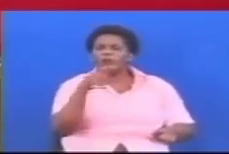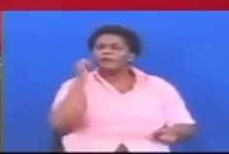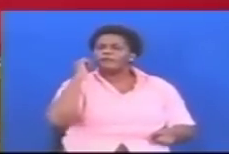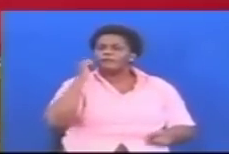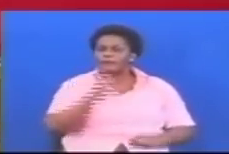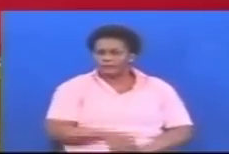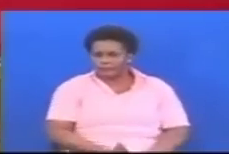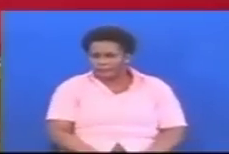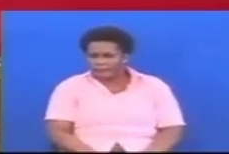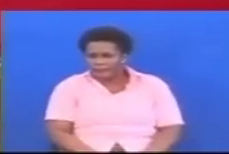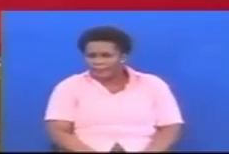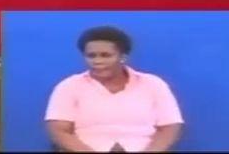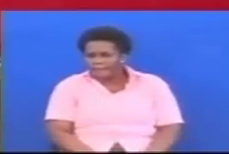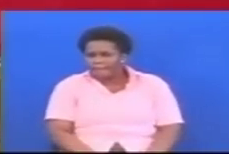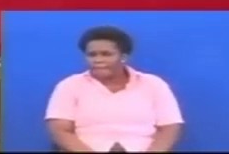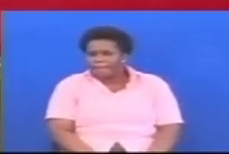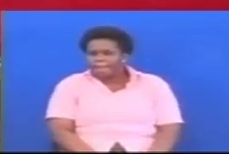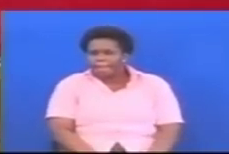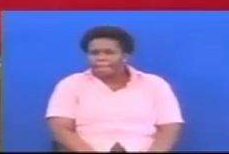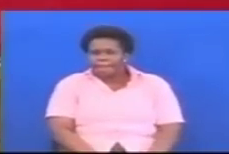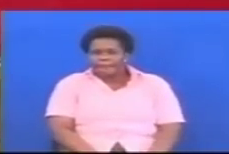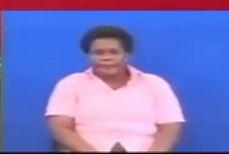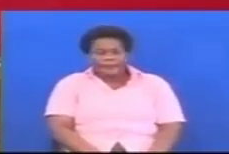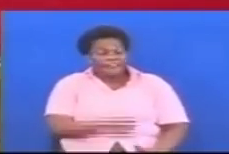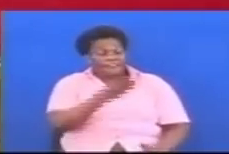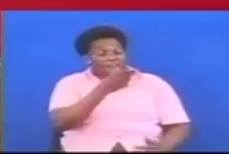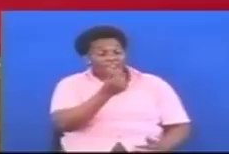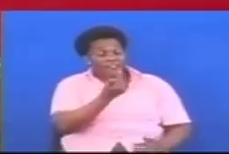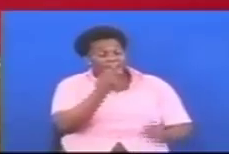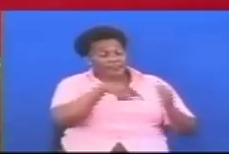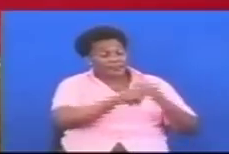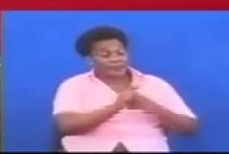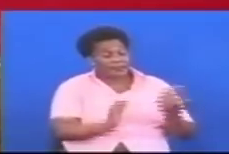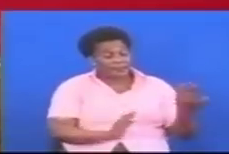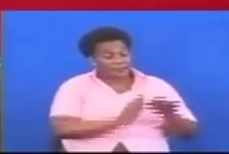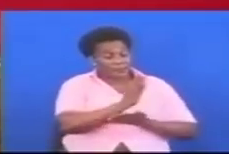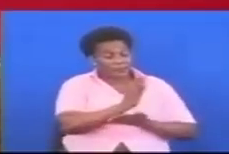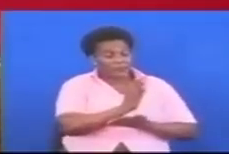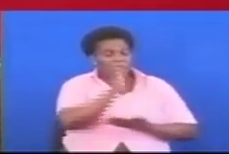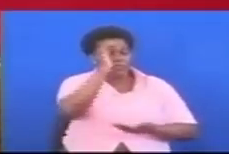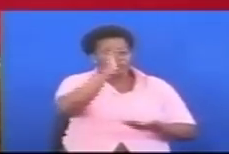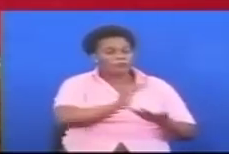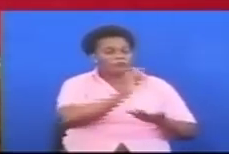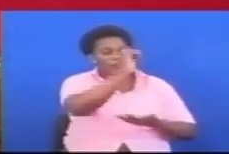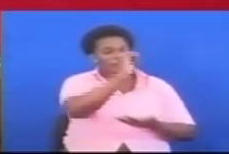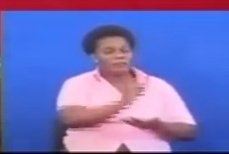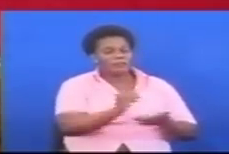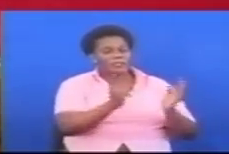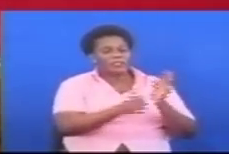uliomalizika 2018-2019. Aidha, fedha za ndani zilizoidhinishwa zimepungua kwa 69%